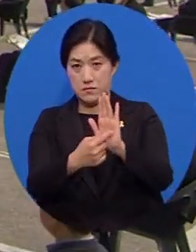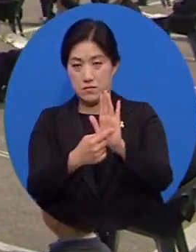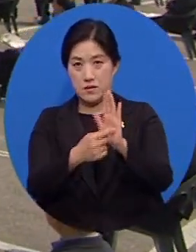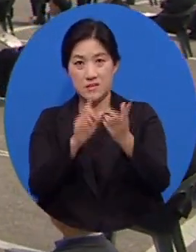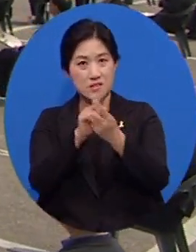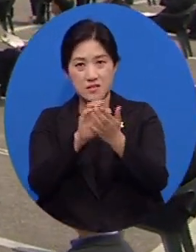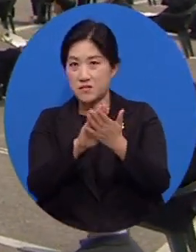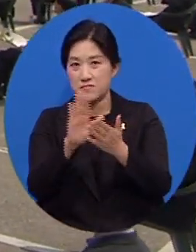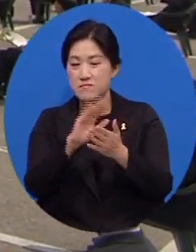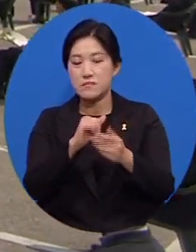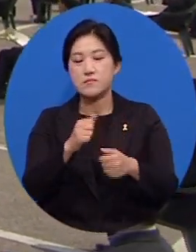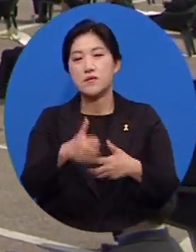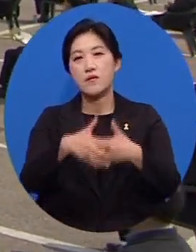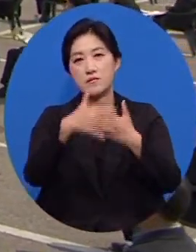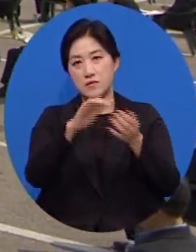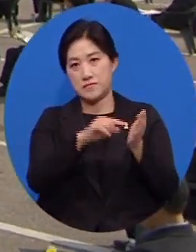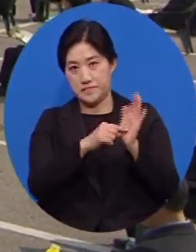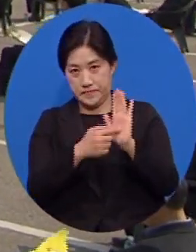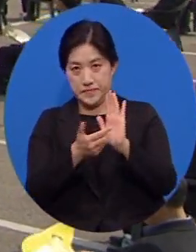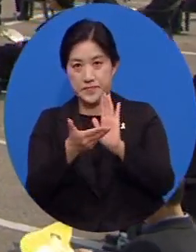영상으로 만나보시겠습니다.